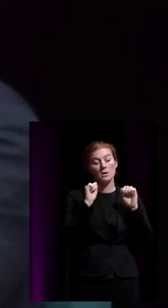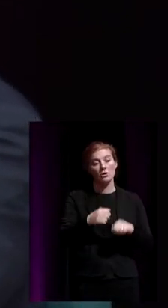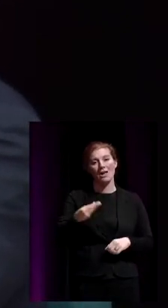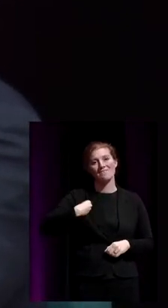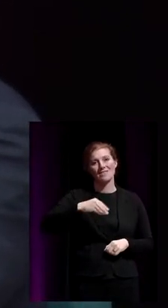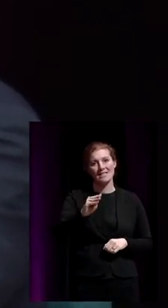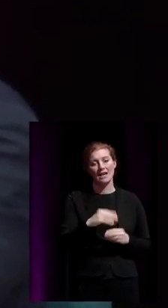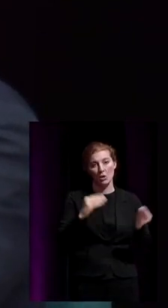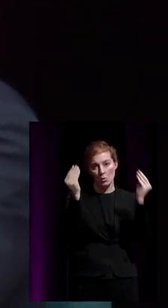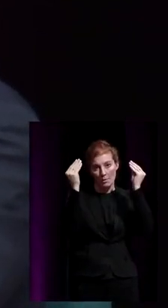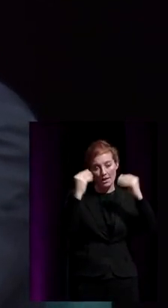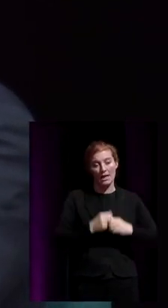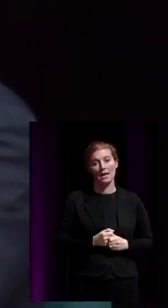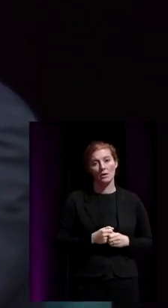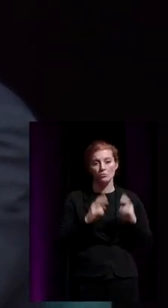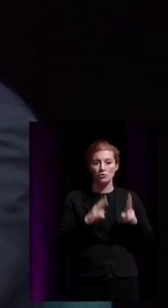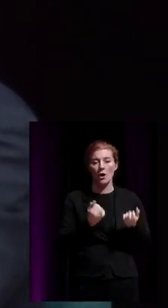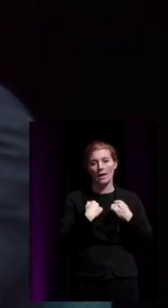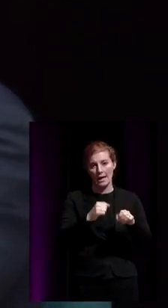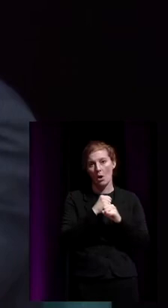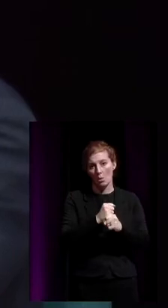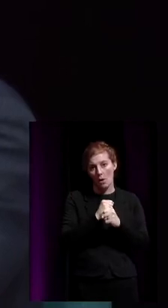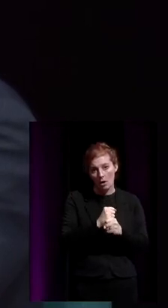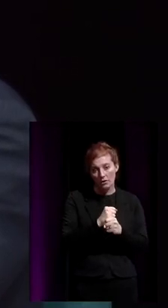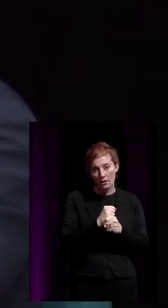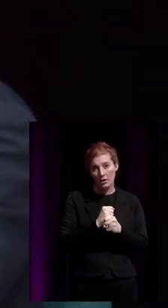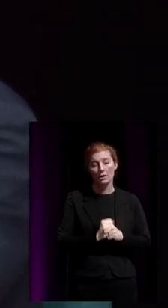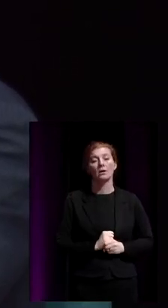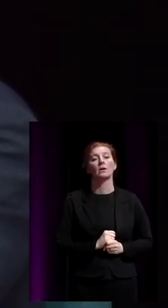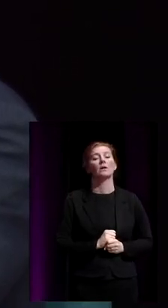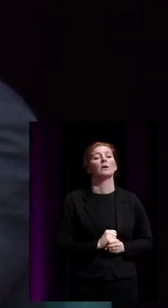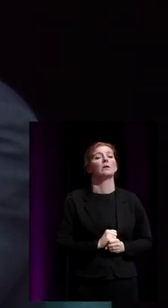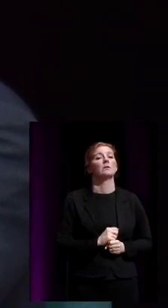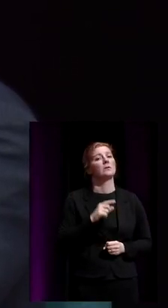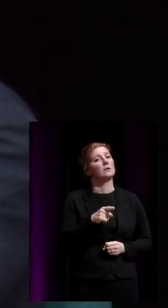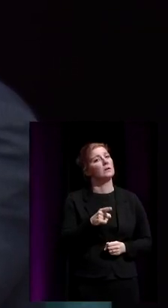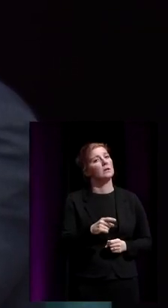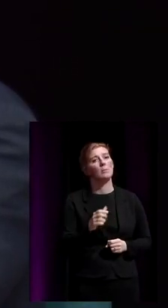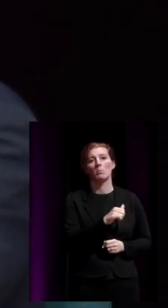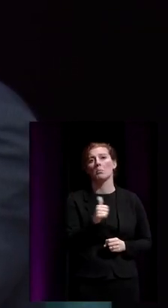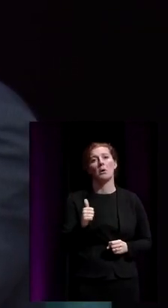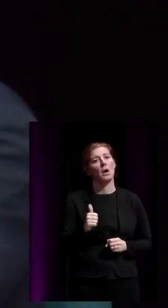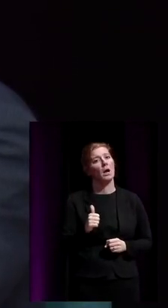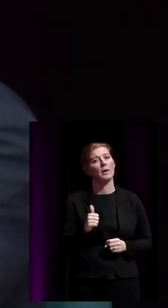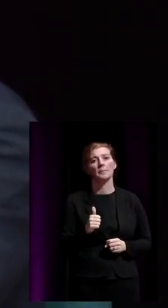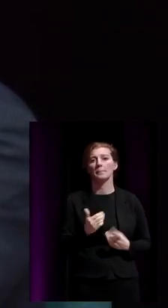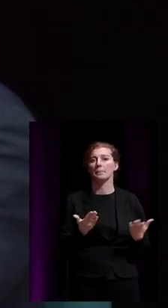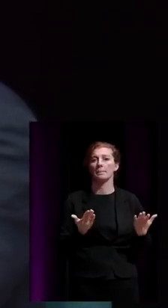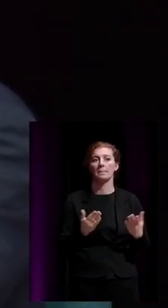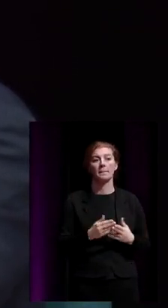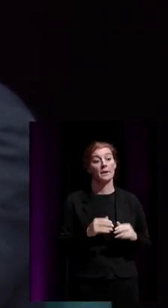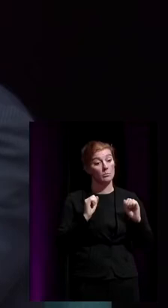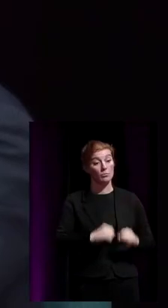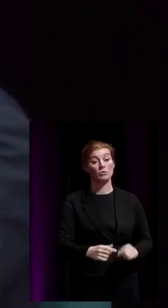i utbildning och att man ska agera hållbart. Så att det är ju bara att ställa